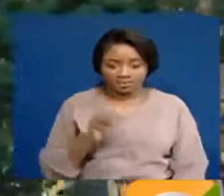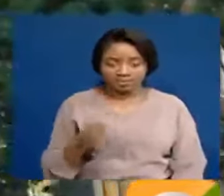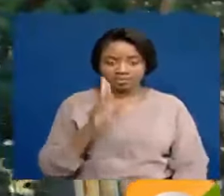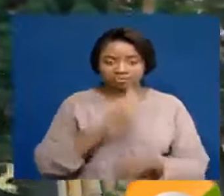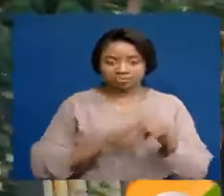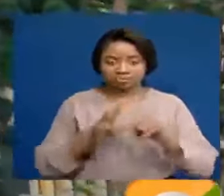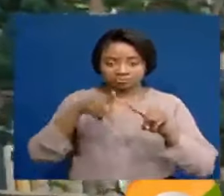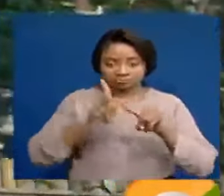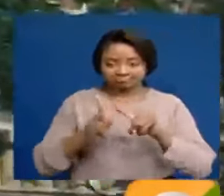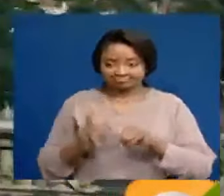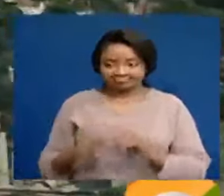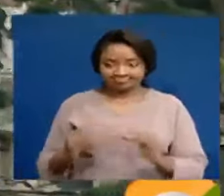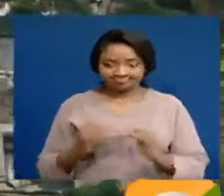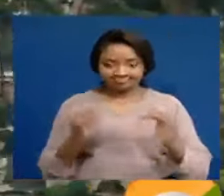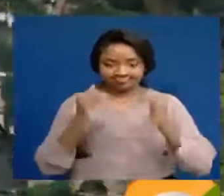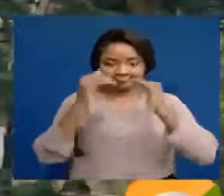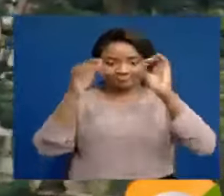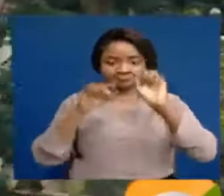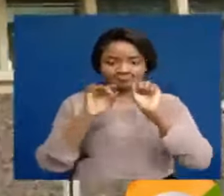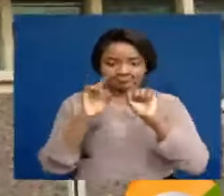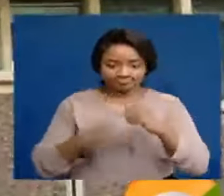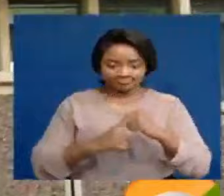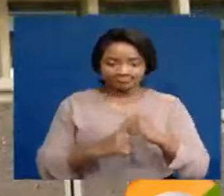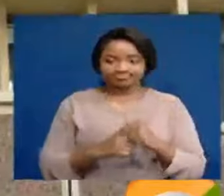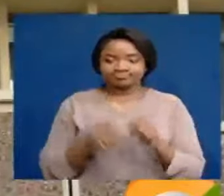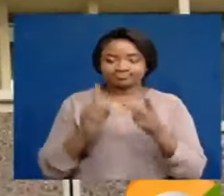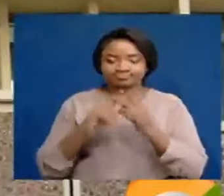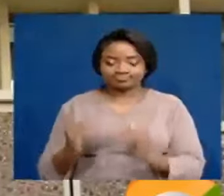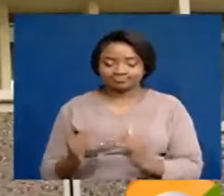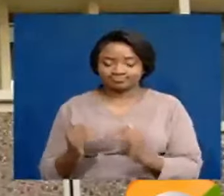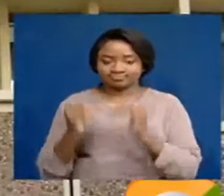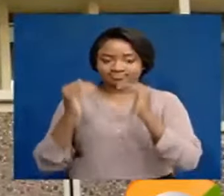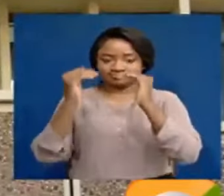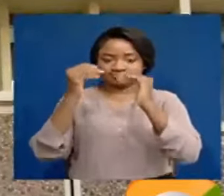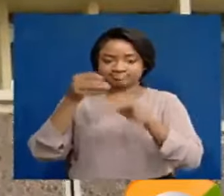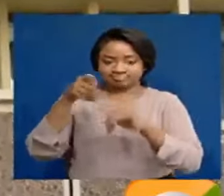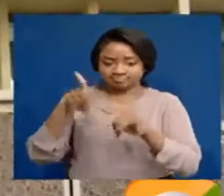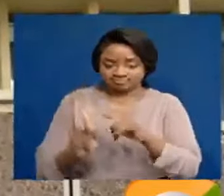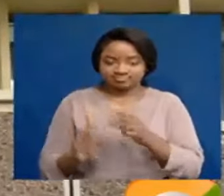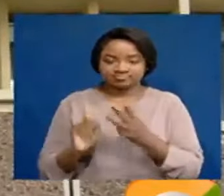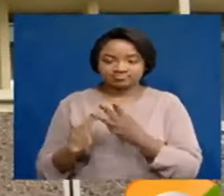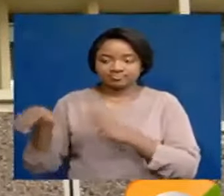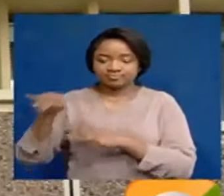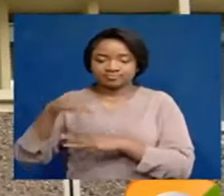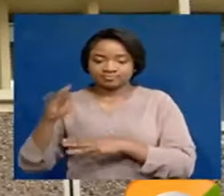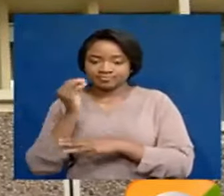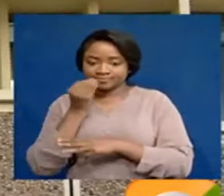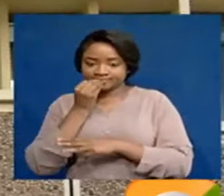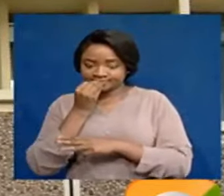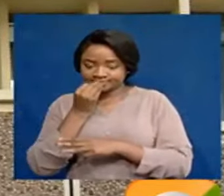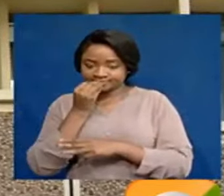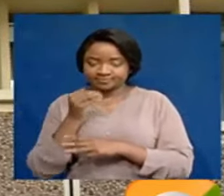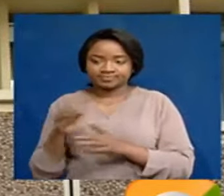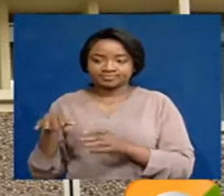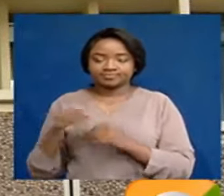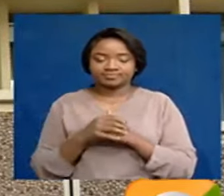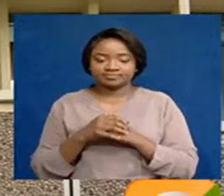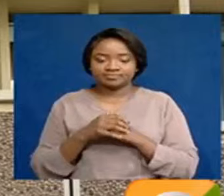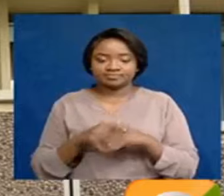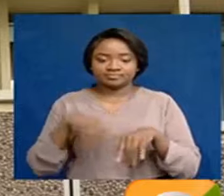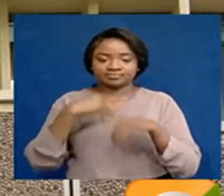kukarabati orofa ya 6 ya afisi ya Annex, kutengeneza lifti, kurekebisha jumba la mankuli na kadhalika. Gharama nzima ikiwa zaidi